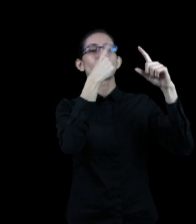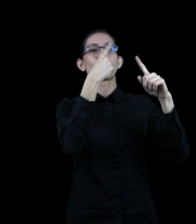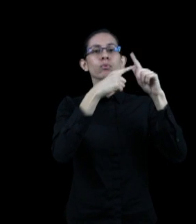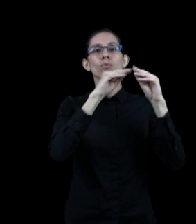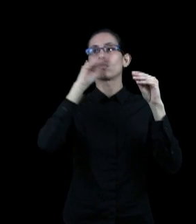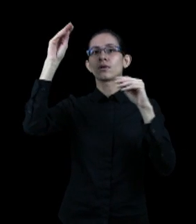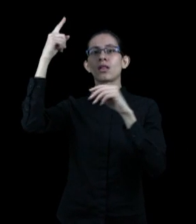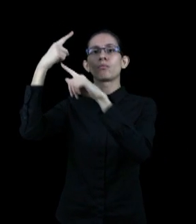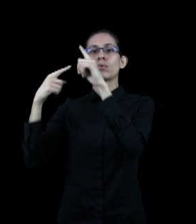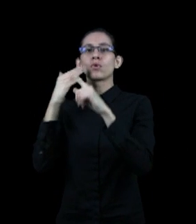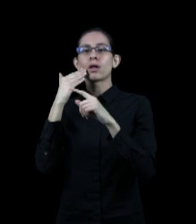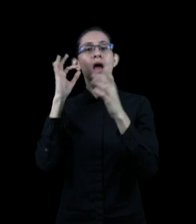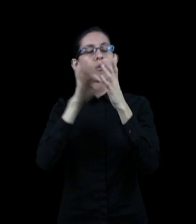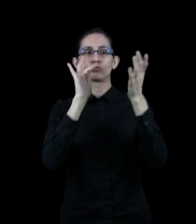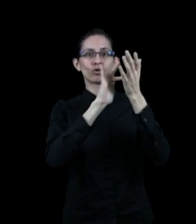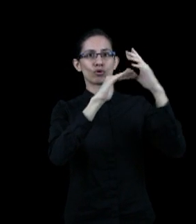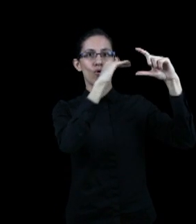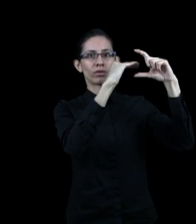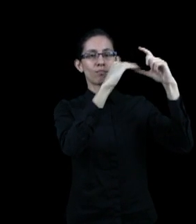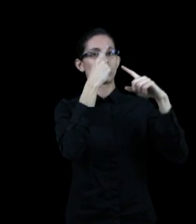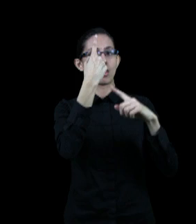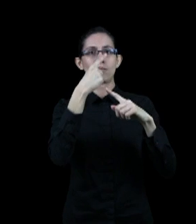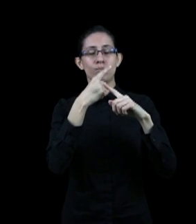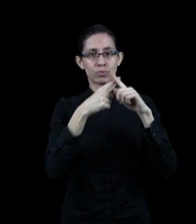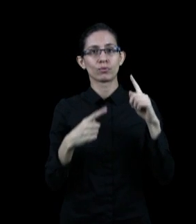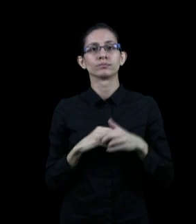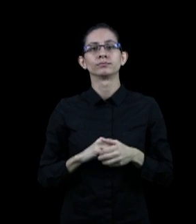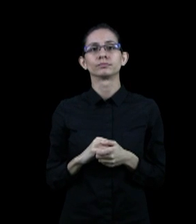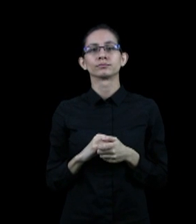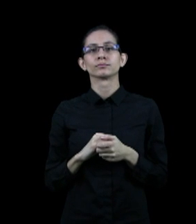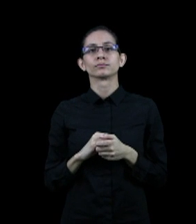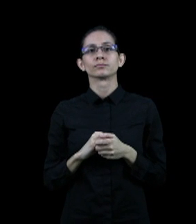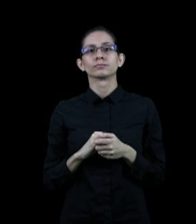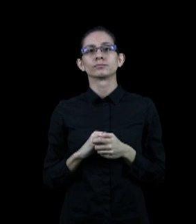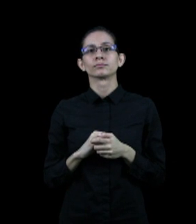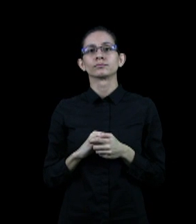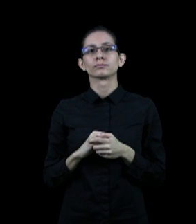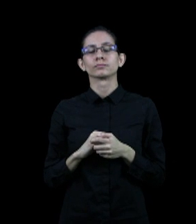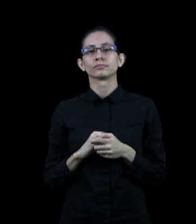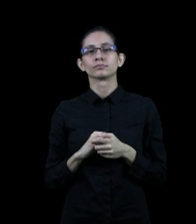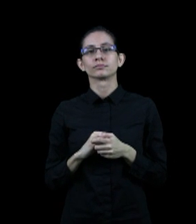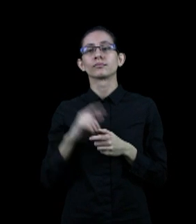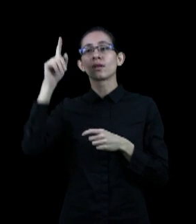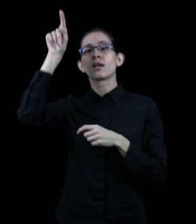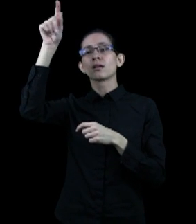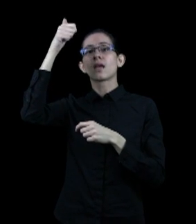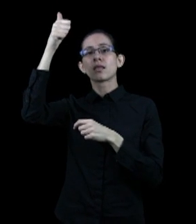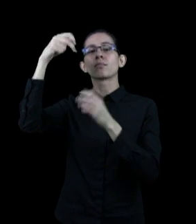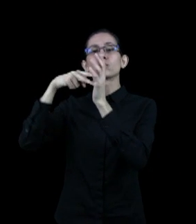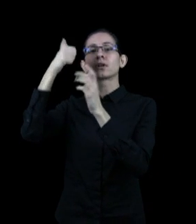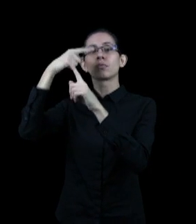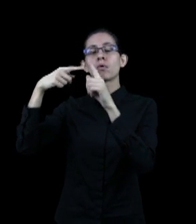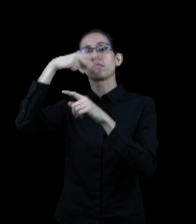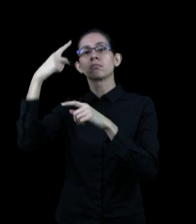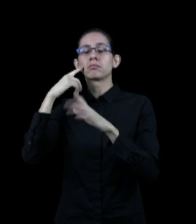1,5 dolara, bo 1,5 leży dokładnie po środku. A 1 przez 1,5 to w przybliżeniu 67%.